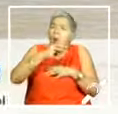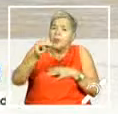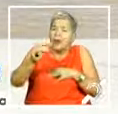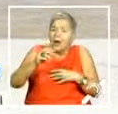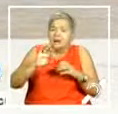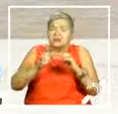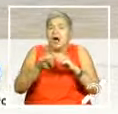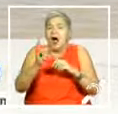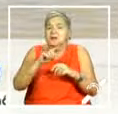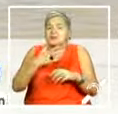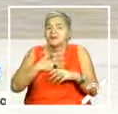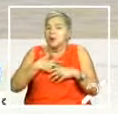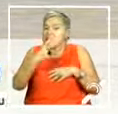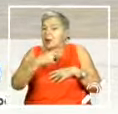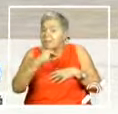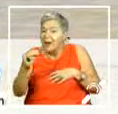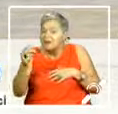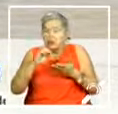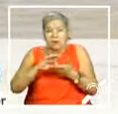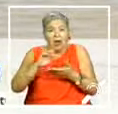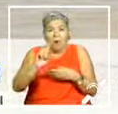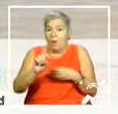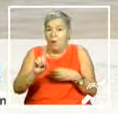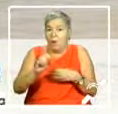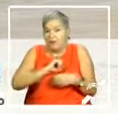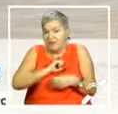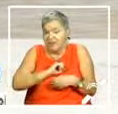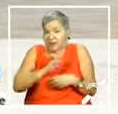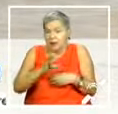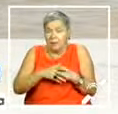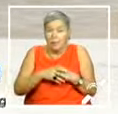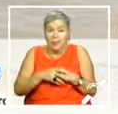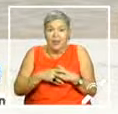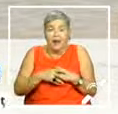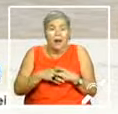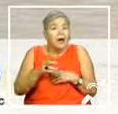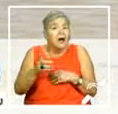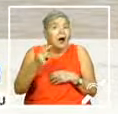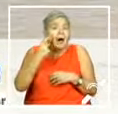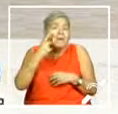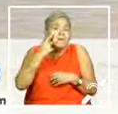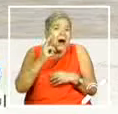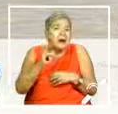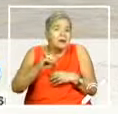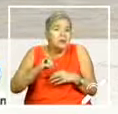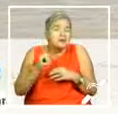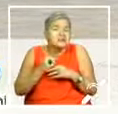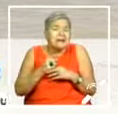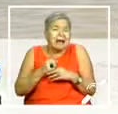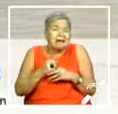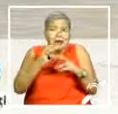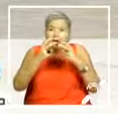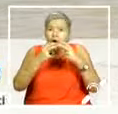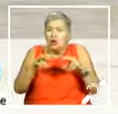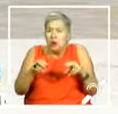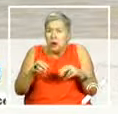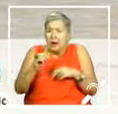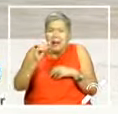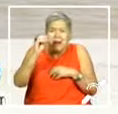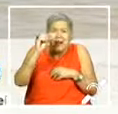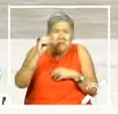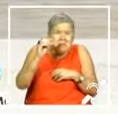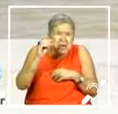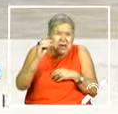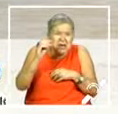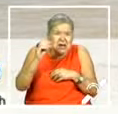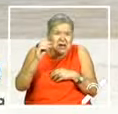de gând să plece. Și îți mai spun, Cristi, că Plaurul pare a fi un sat fantomă. Este foarte mic, sunt